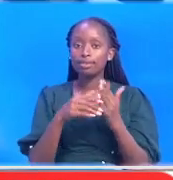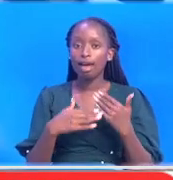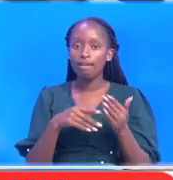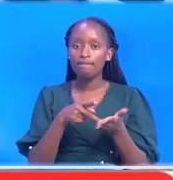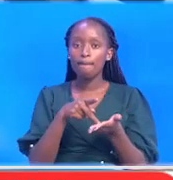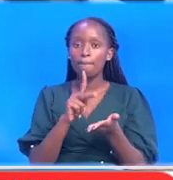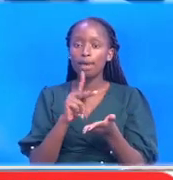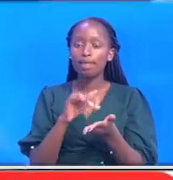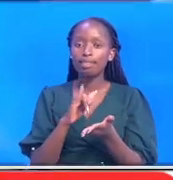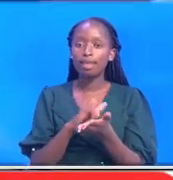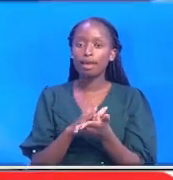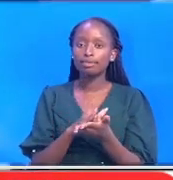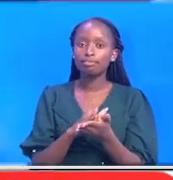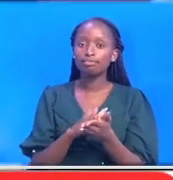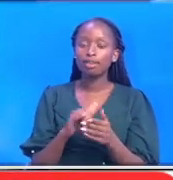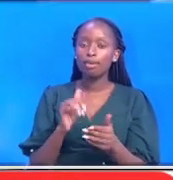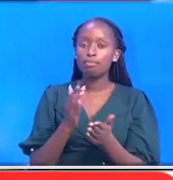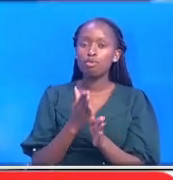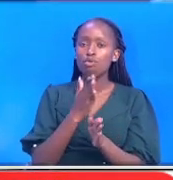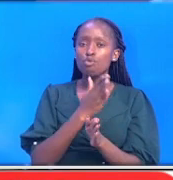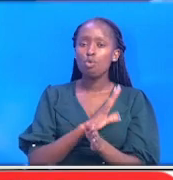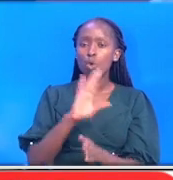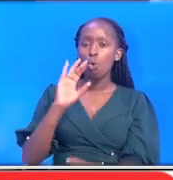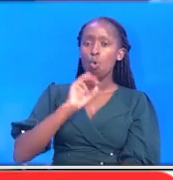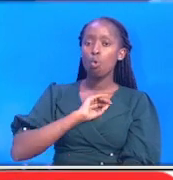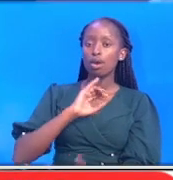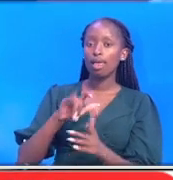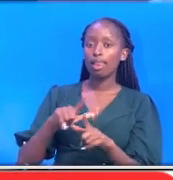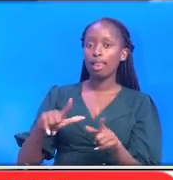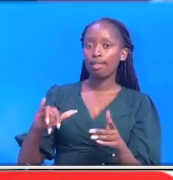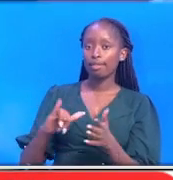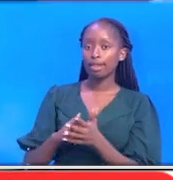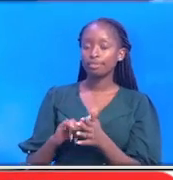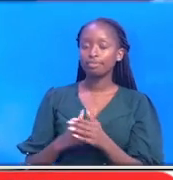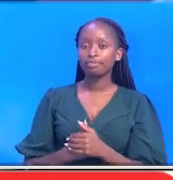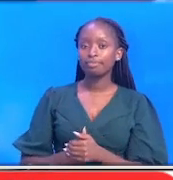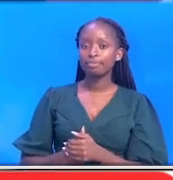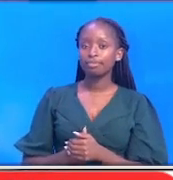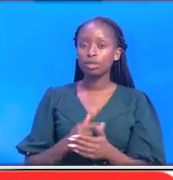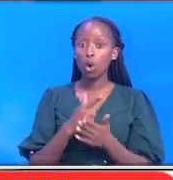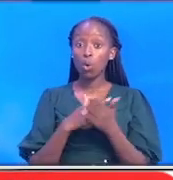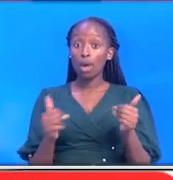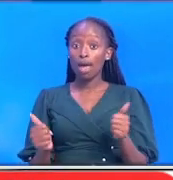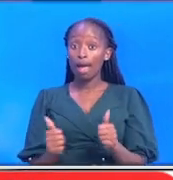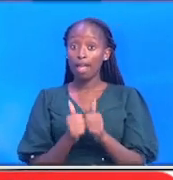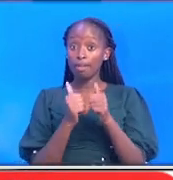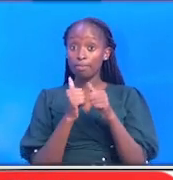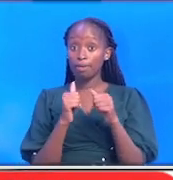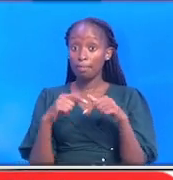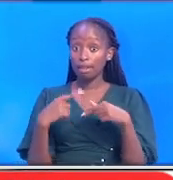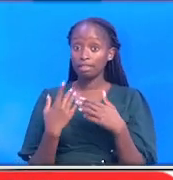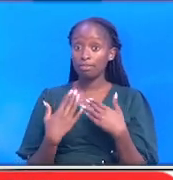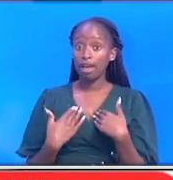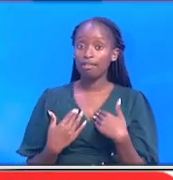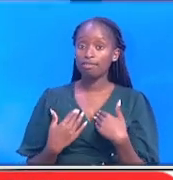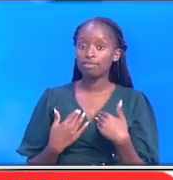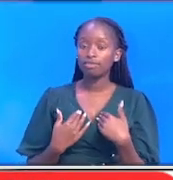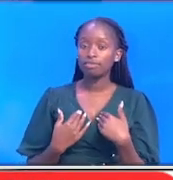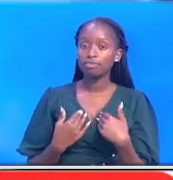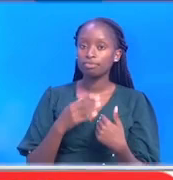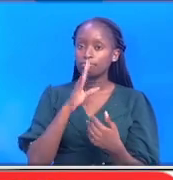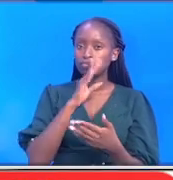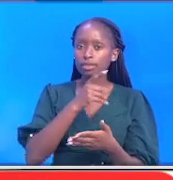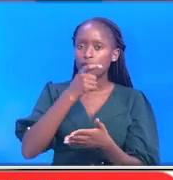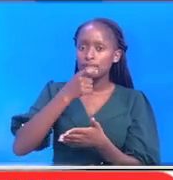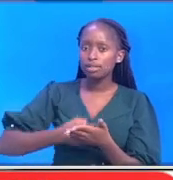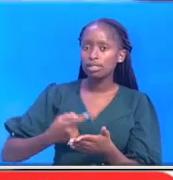kabla ya kumiliki. What happens when mimi nimekatwa hii pesa? Yet I don't want to own